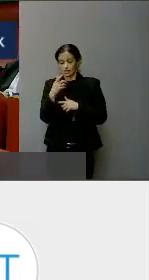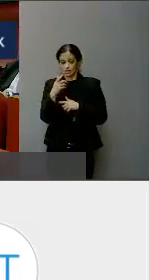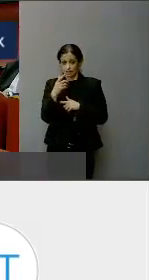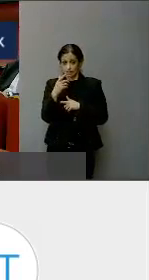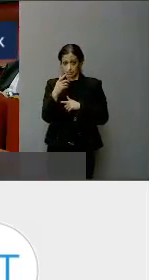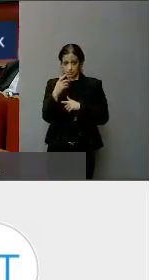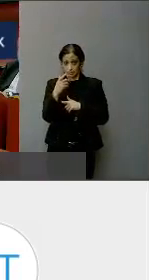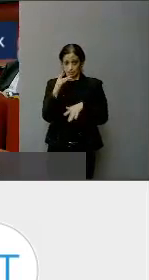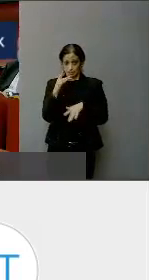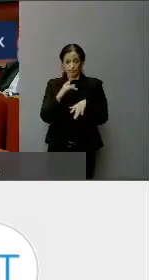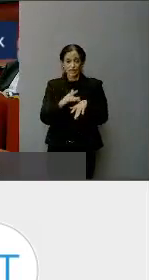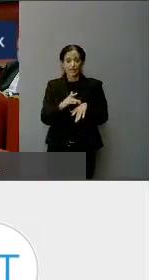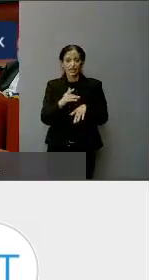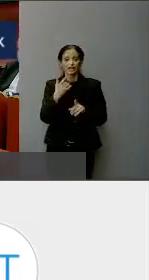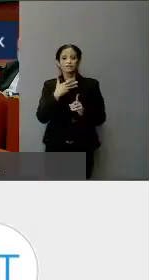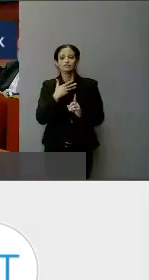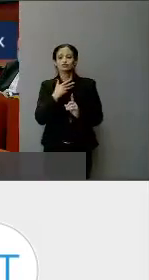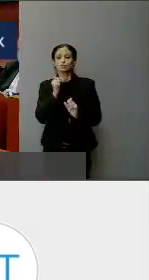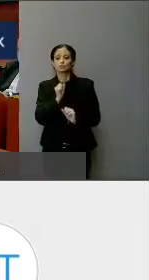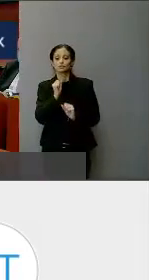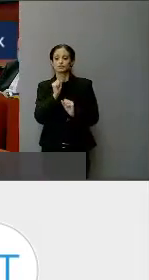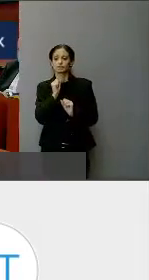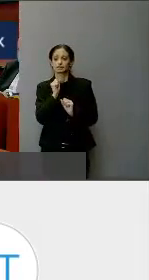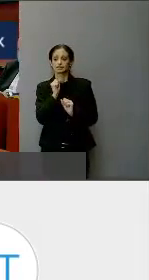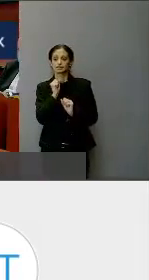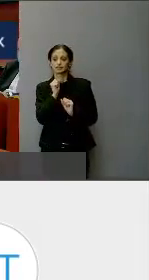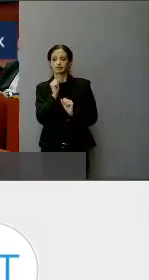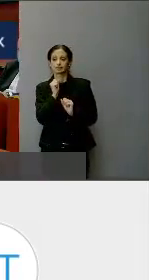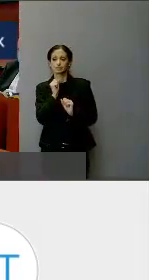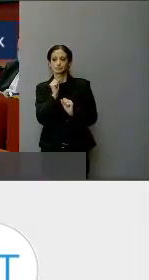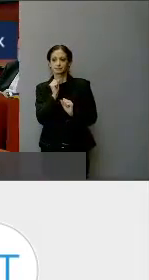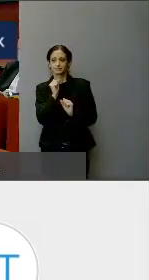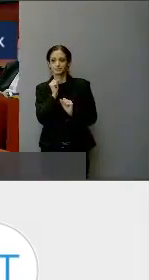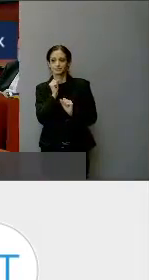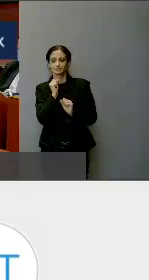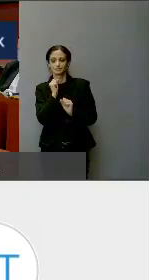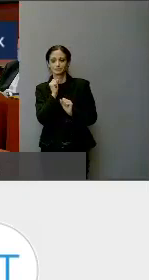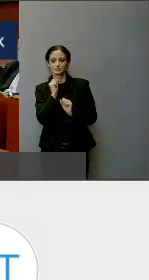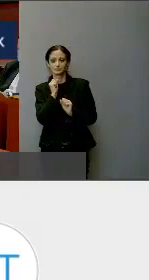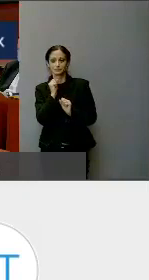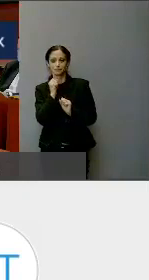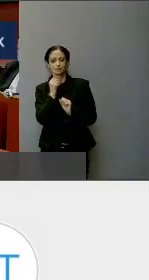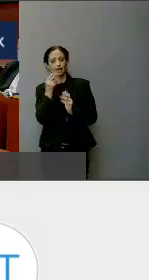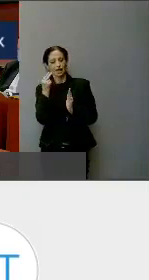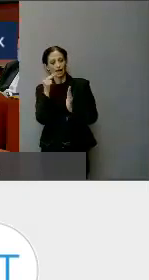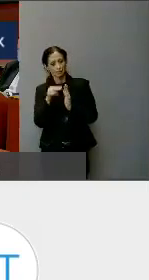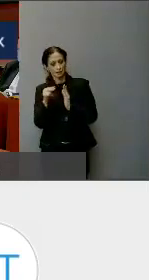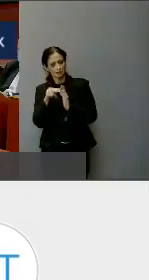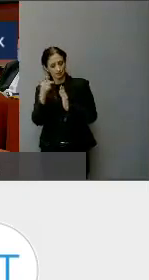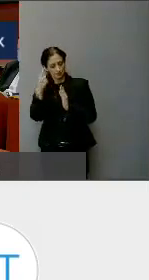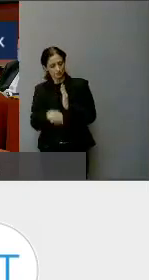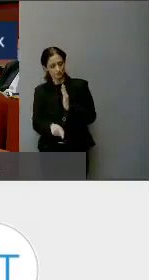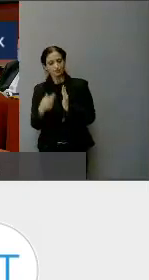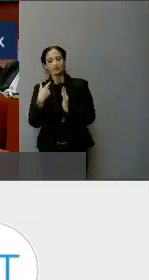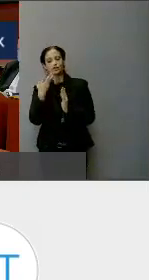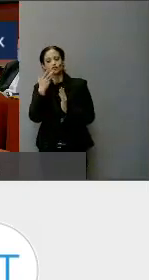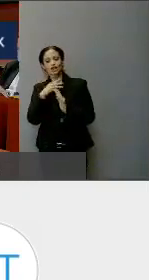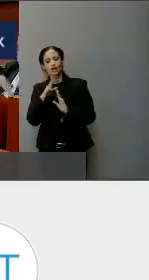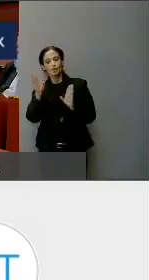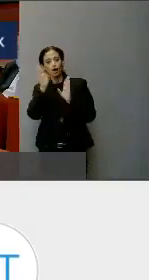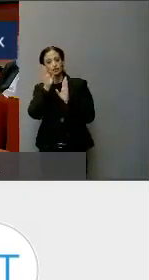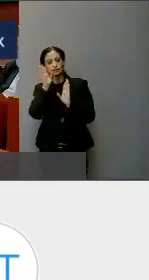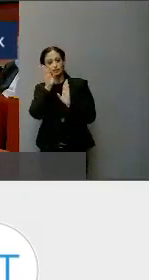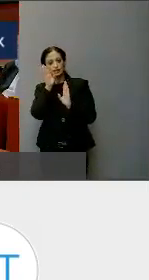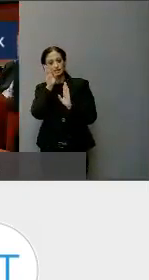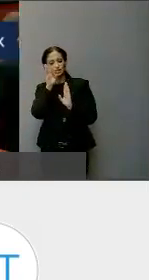sappiamo esistono due modalità di infatti con questi emendamenti riportiamo il tema dell'attenzione anche alla solo numero che fa